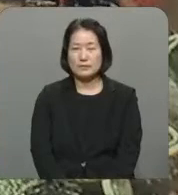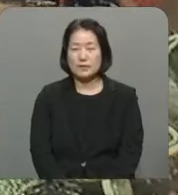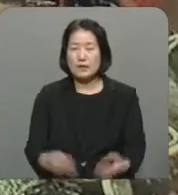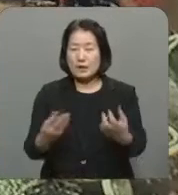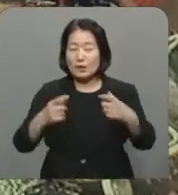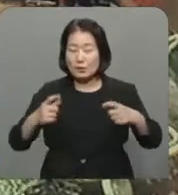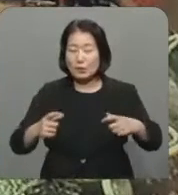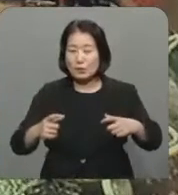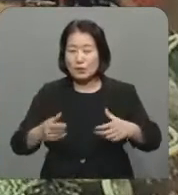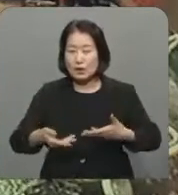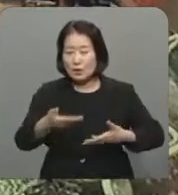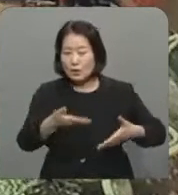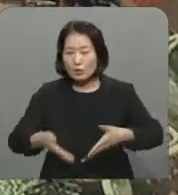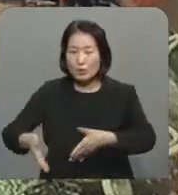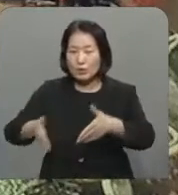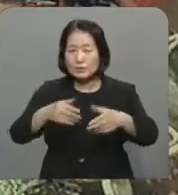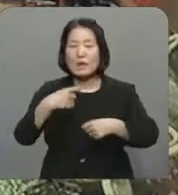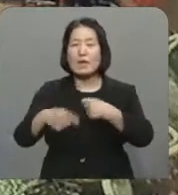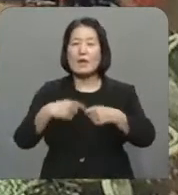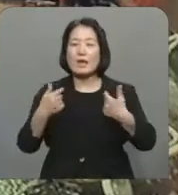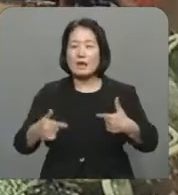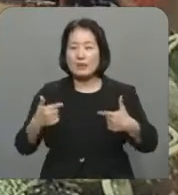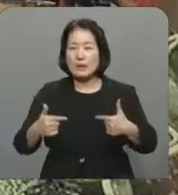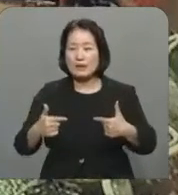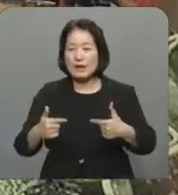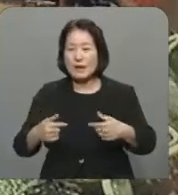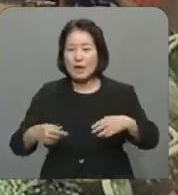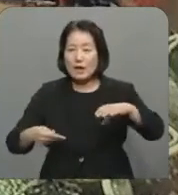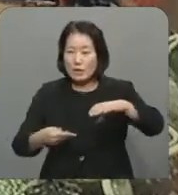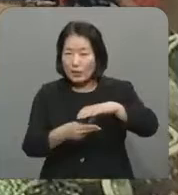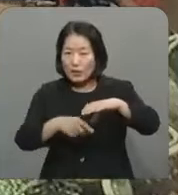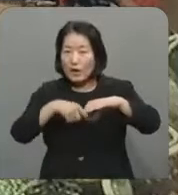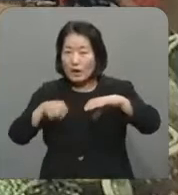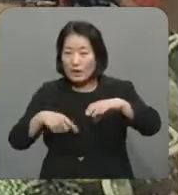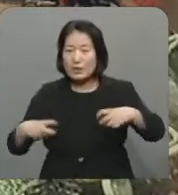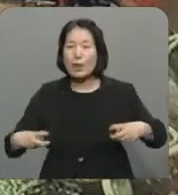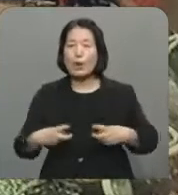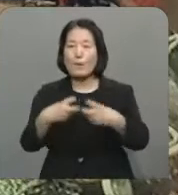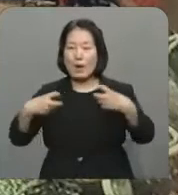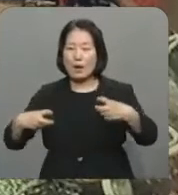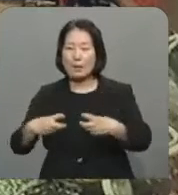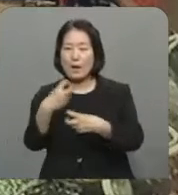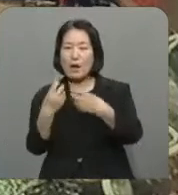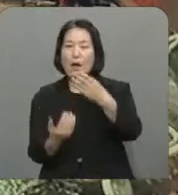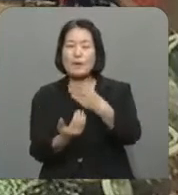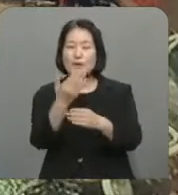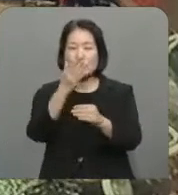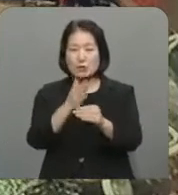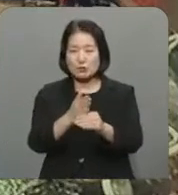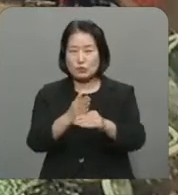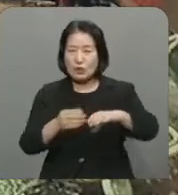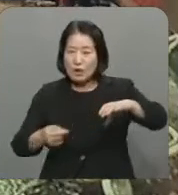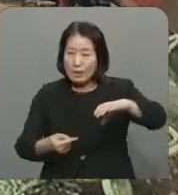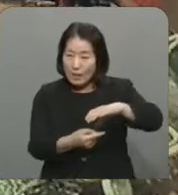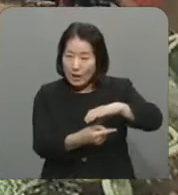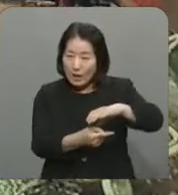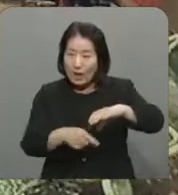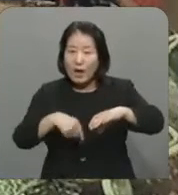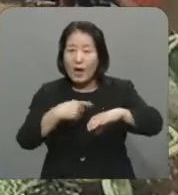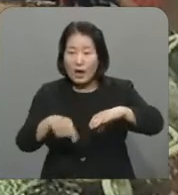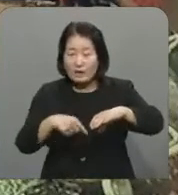강원 돈의 도로에서는 해마다 수십 권씩 터널 안에서 교통 사고가 납니다 터널 안 사고는 야외에서 보다